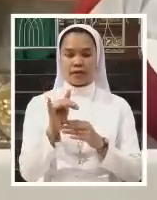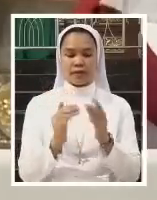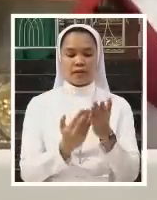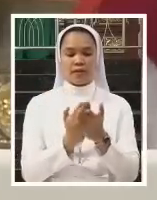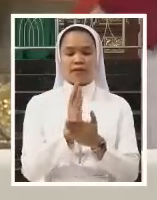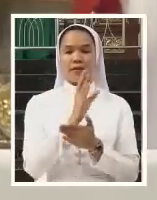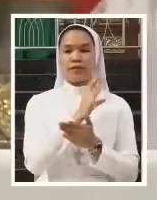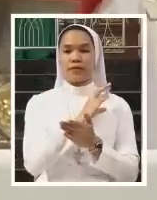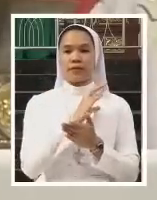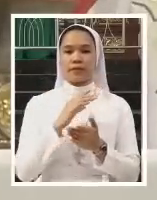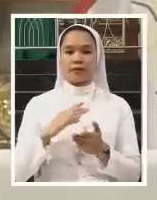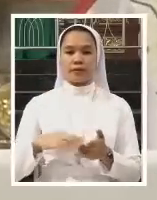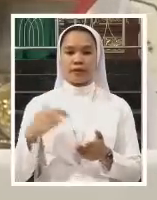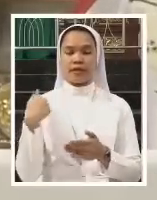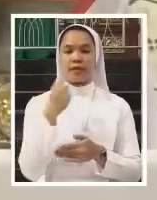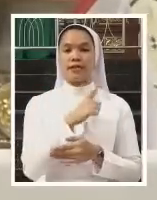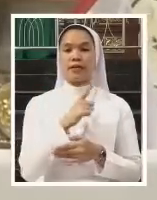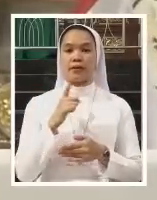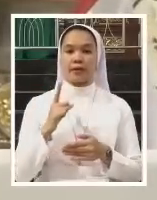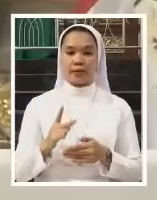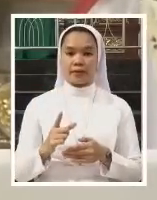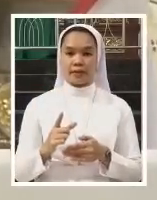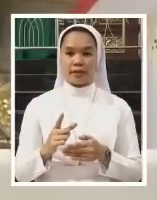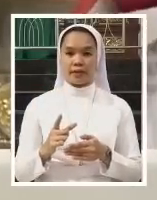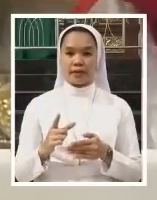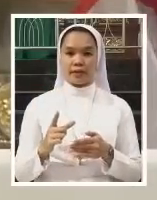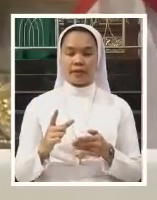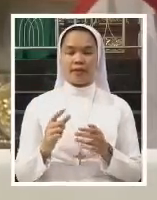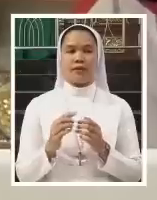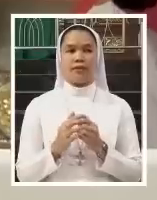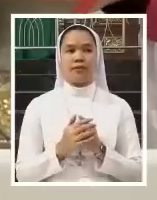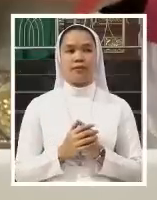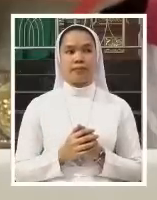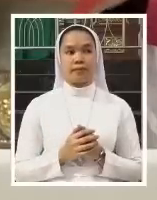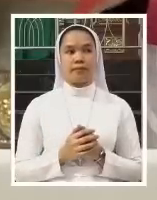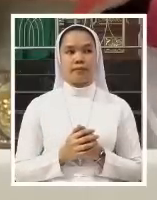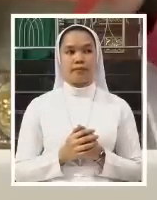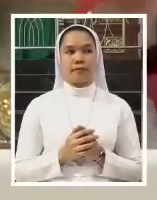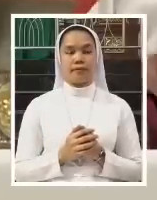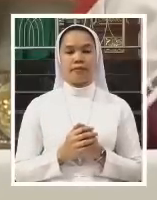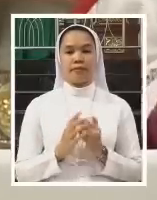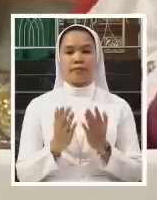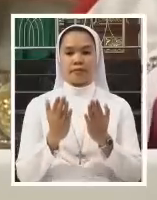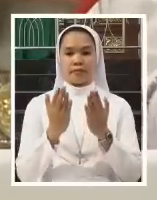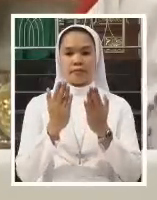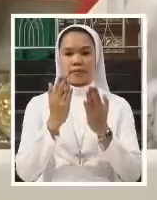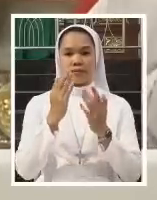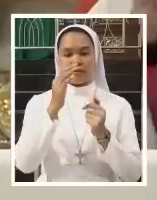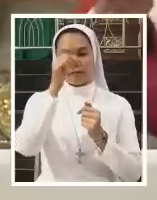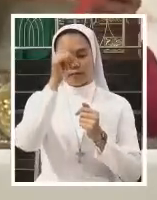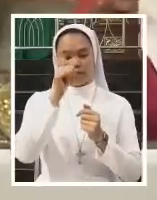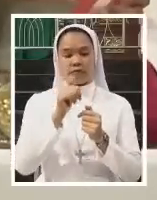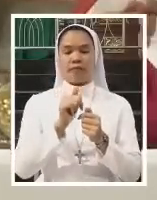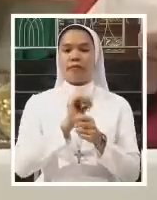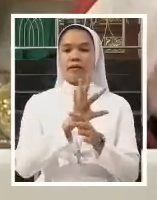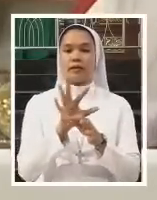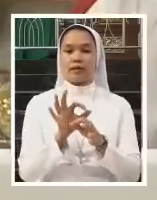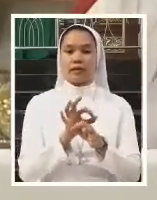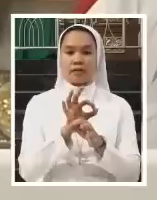ki Kristo na samong kagurangnan. Ta sa paglahid kang Espiritu